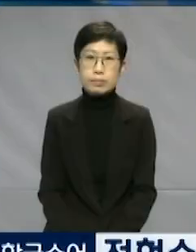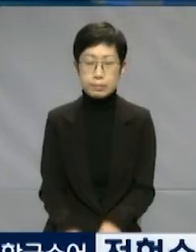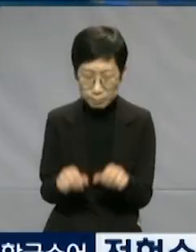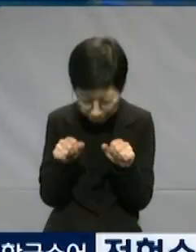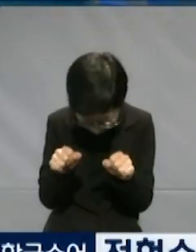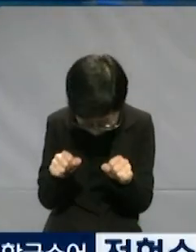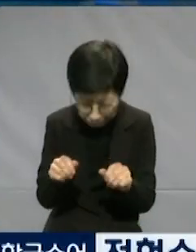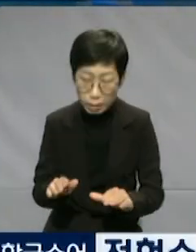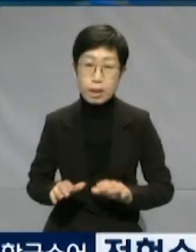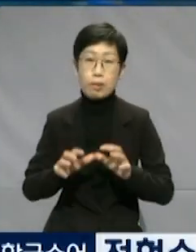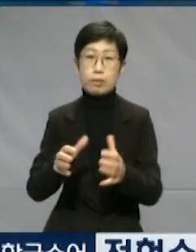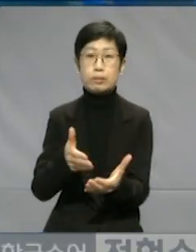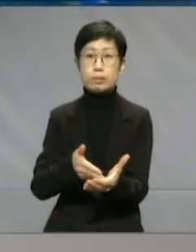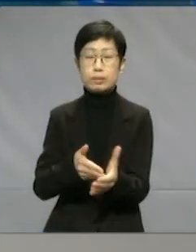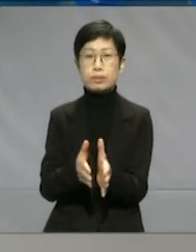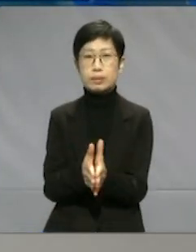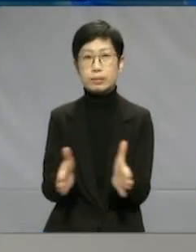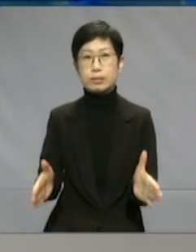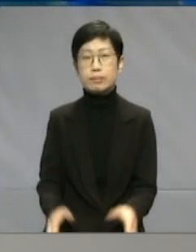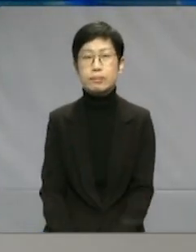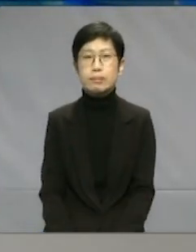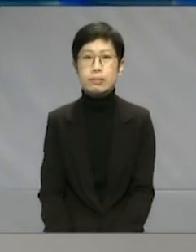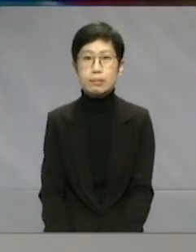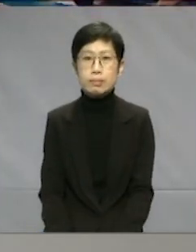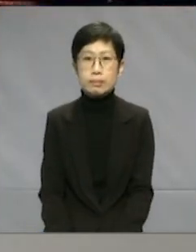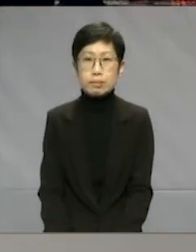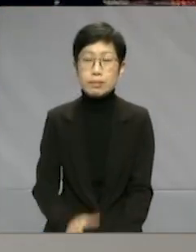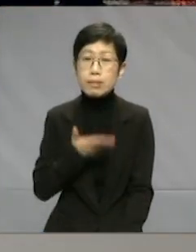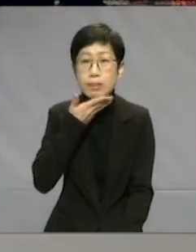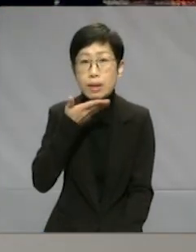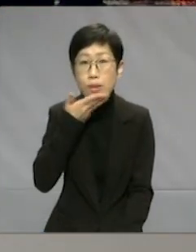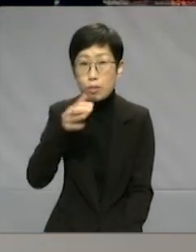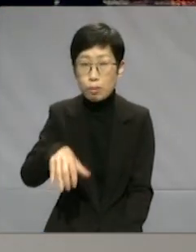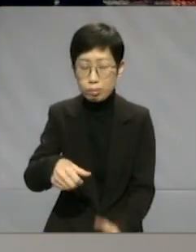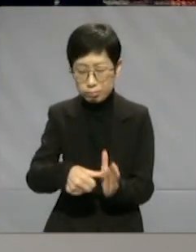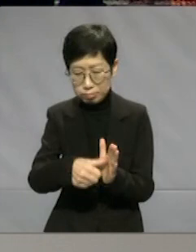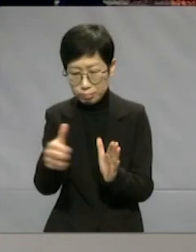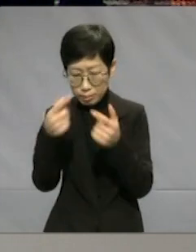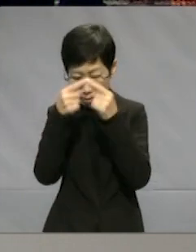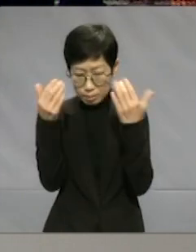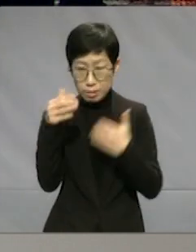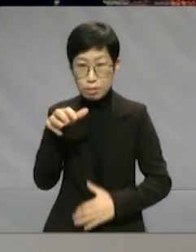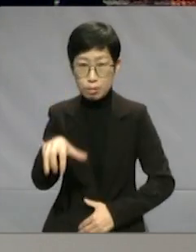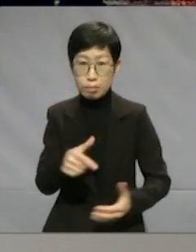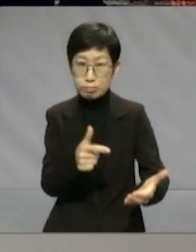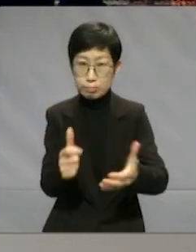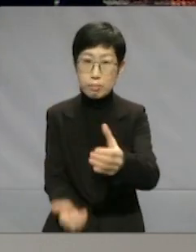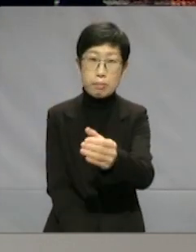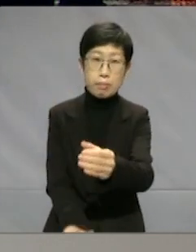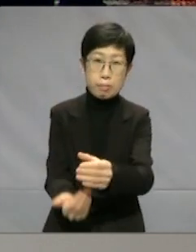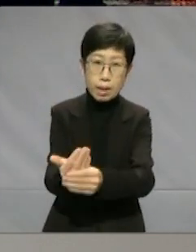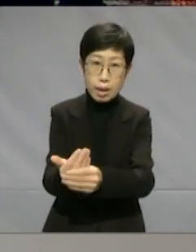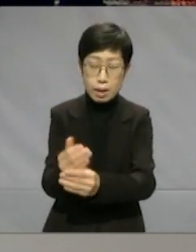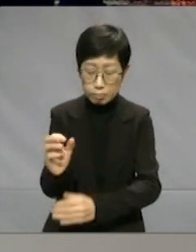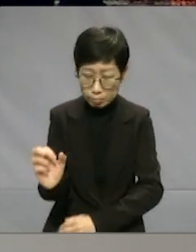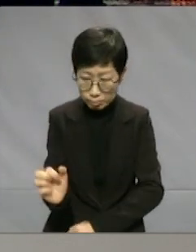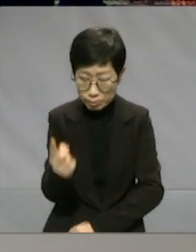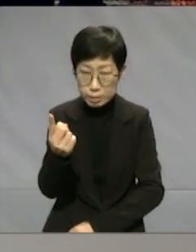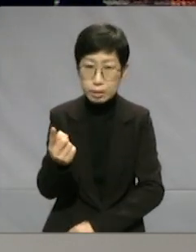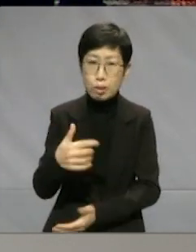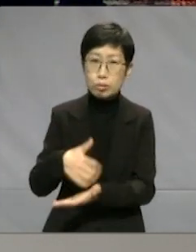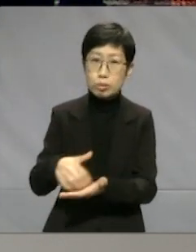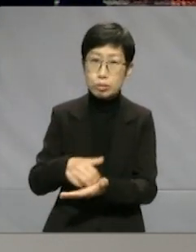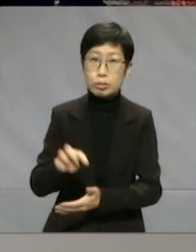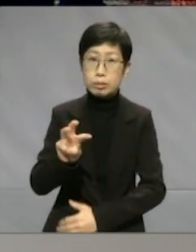네, 안녕하십니까. 오늘의 월드뉴스 시작합니다. 체코 프라하의 명문 카렐데에서 총격 사건이 벌어져 수십 명의